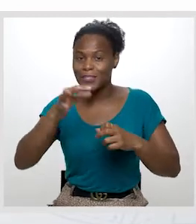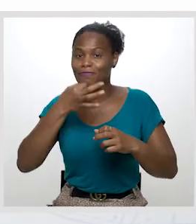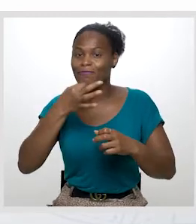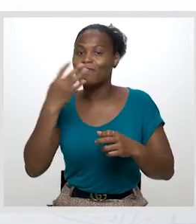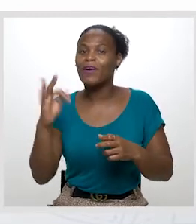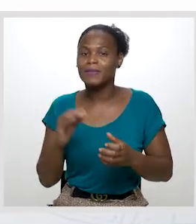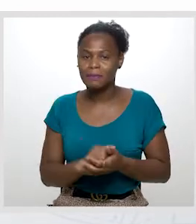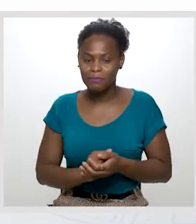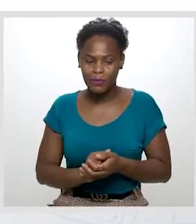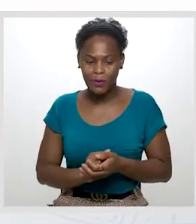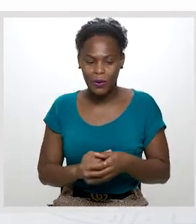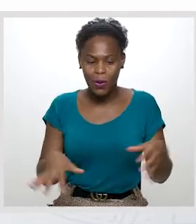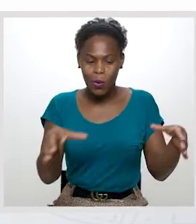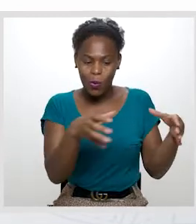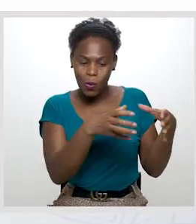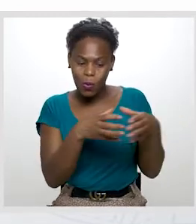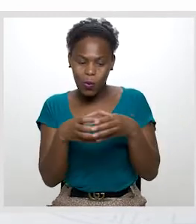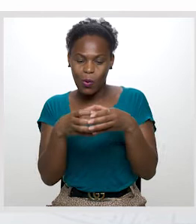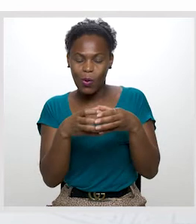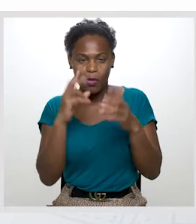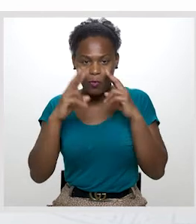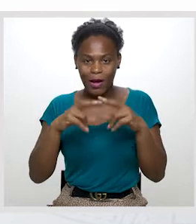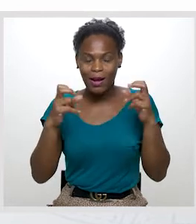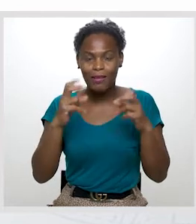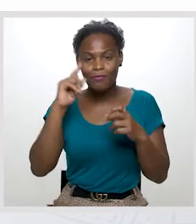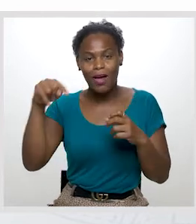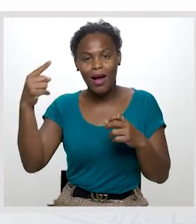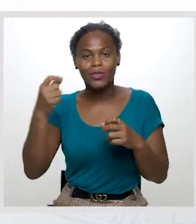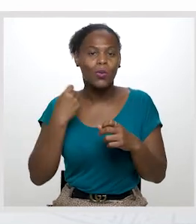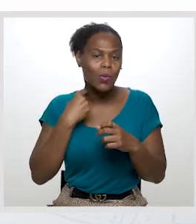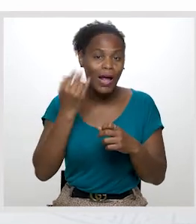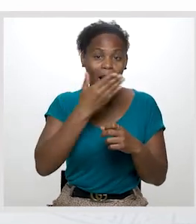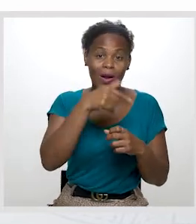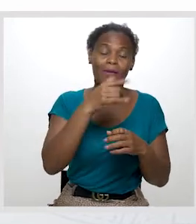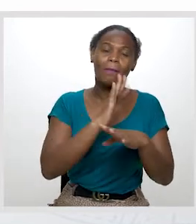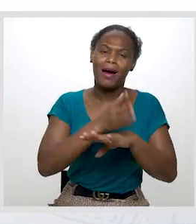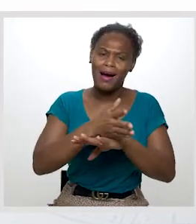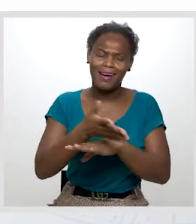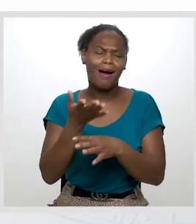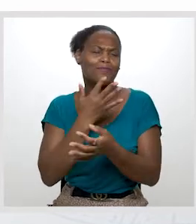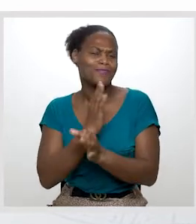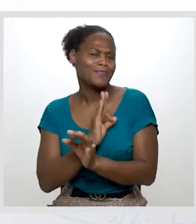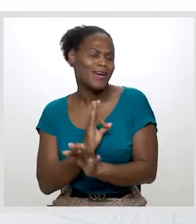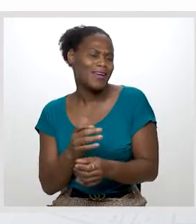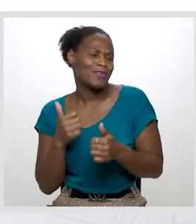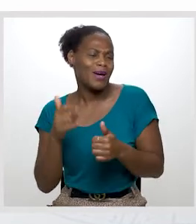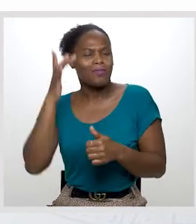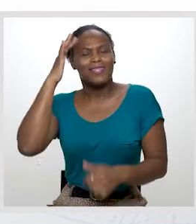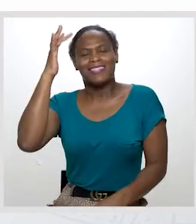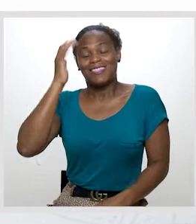la francophonie. En quoi? En classe de découverte. Voyager et avoir cours sur un bateau. Oh, c'est